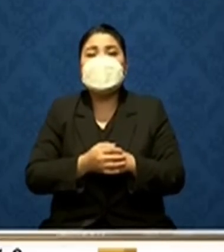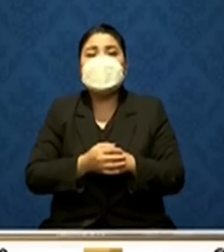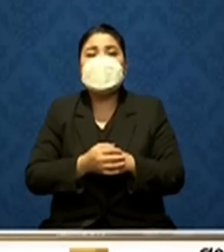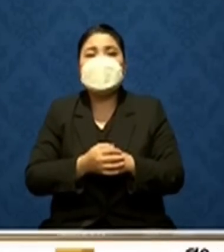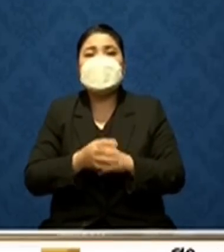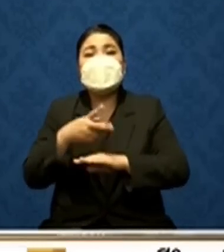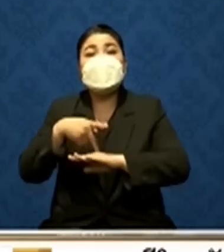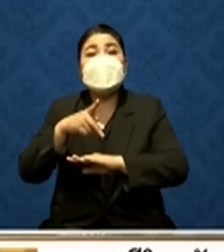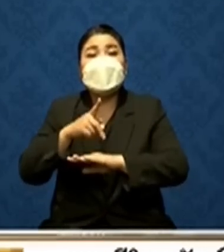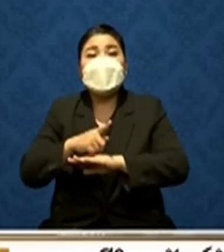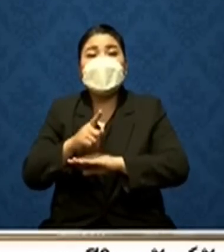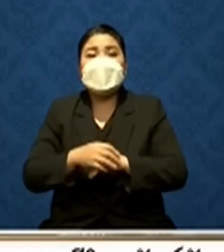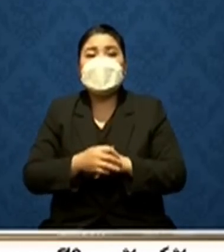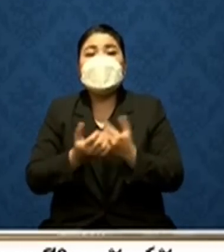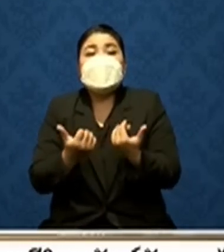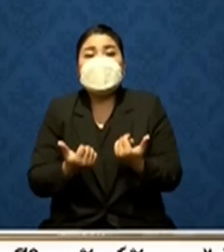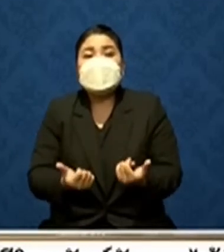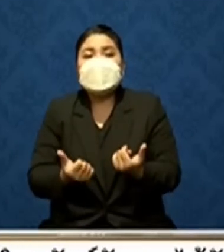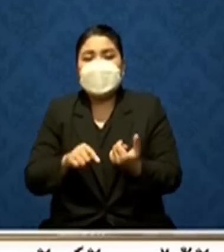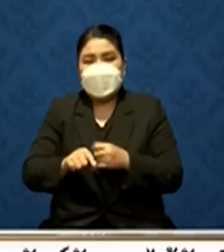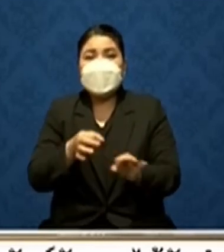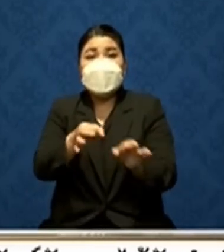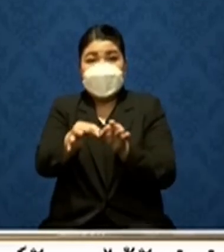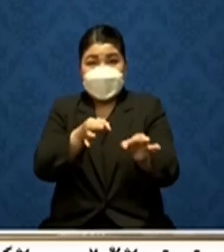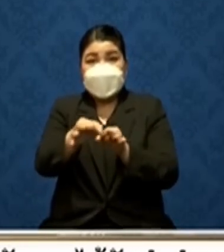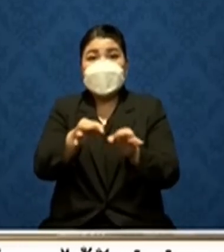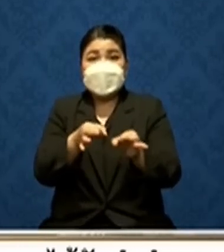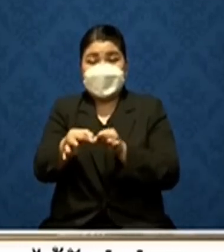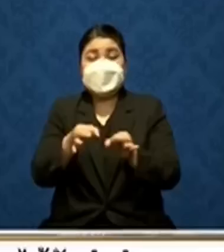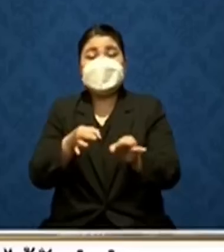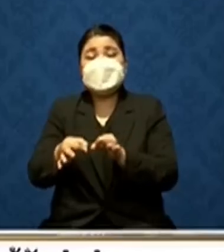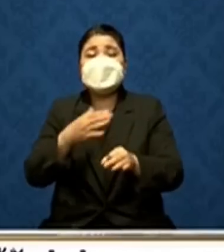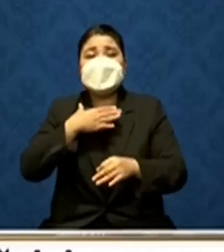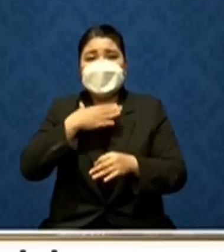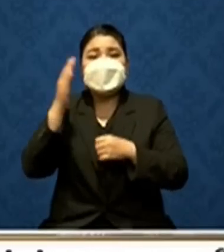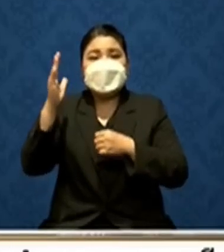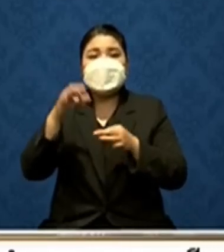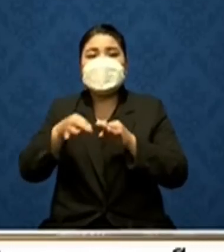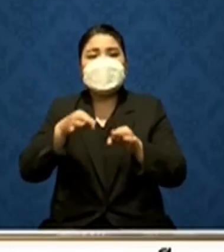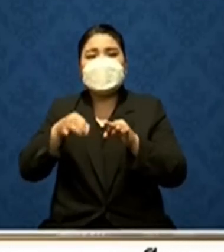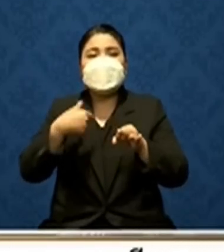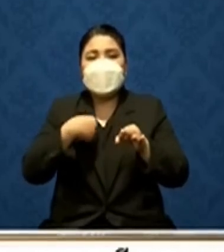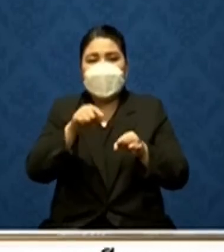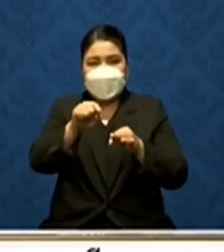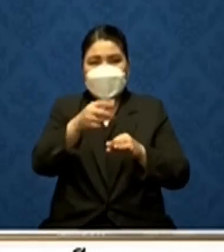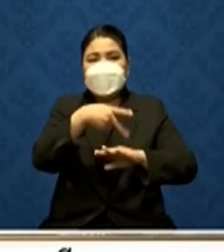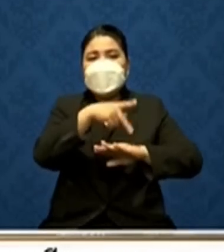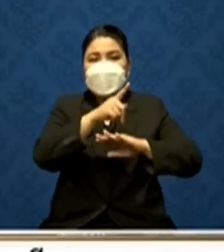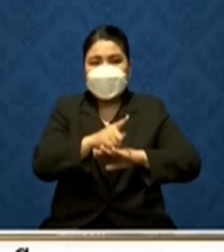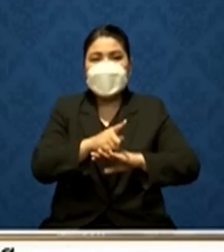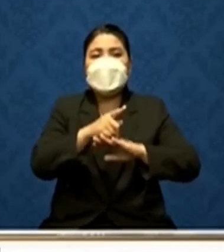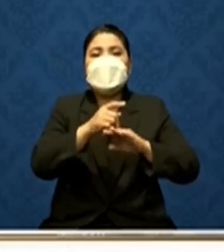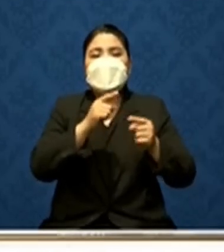ครับอ้างจากญัตติที่ผมแถลงก็จำเรียนผ่านไปอย่าทำประสานไปยังเพื่อนสมาชิก